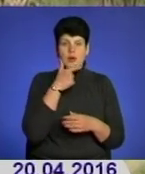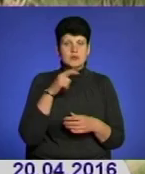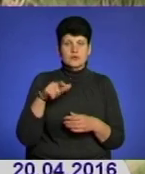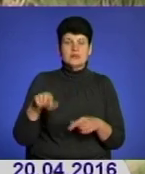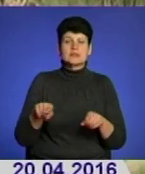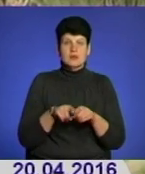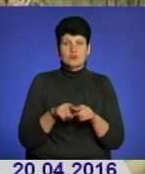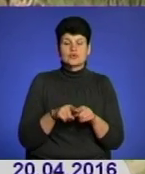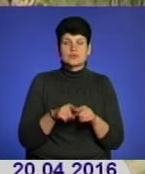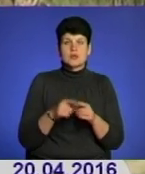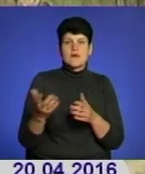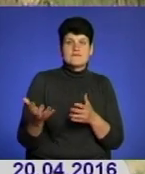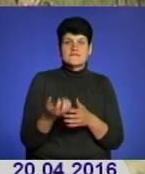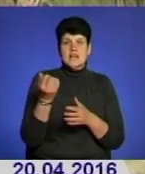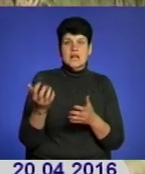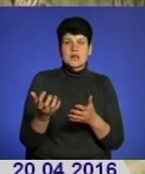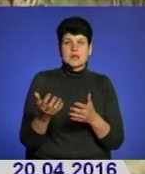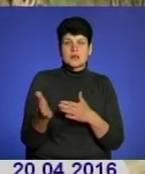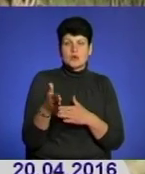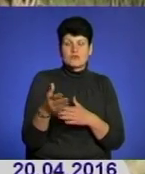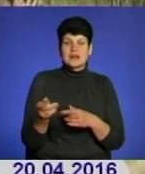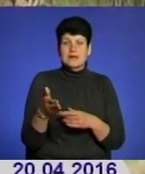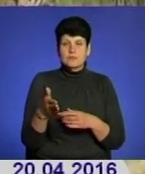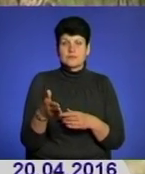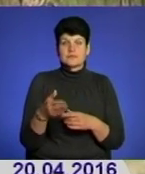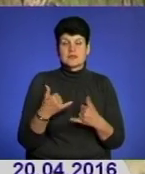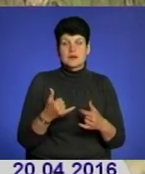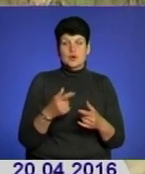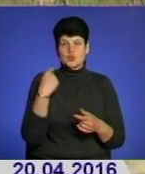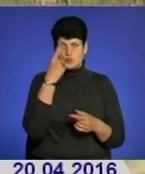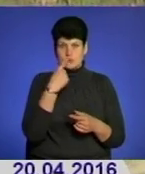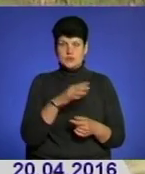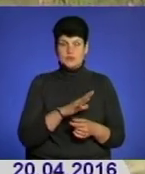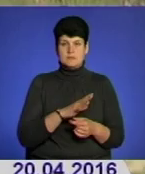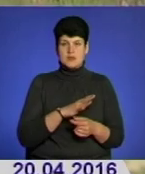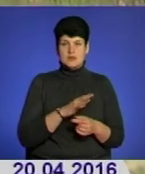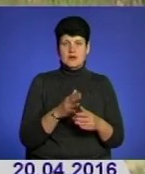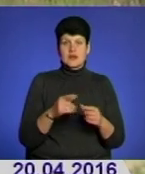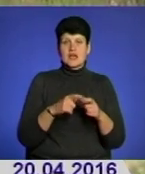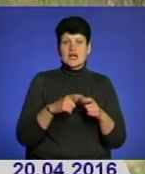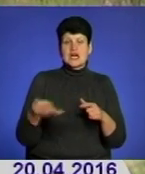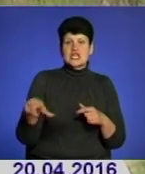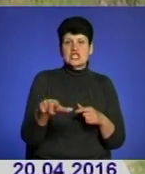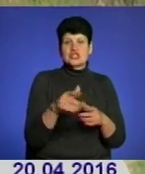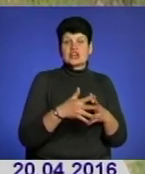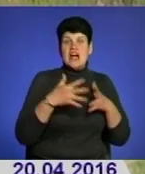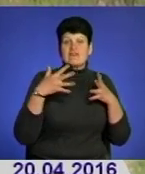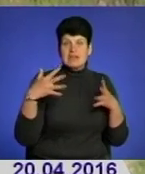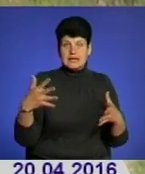теж виловлюють рибу з метою особистого збагачення, оскільки річка велика і риба